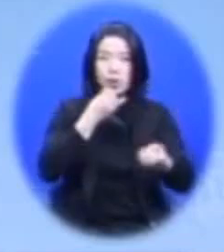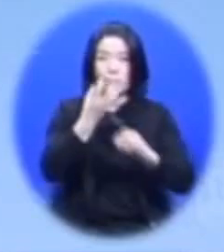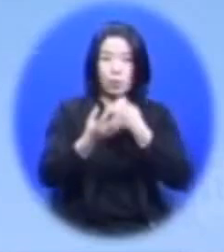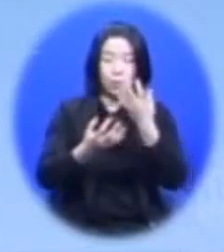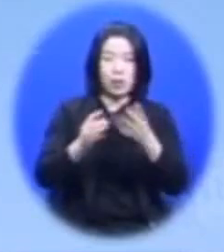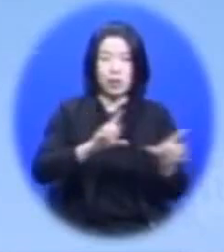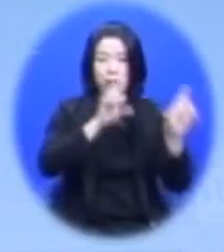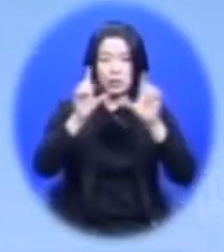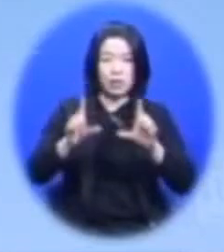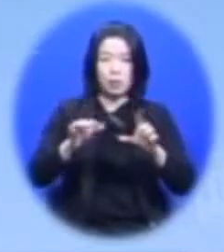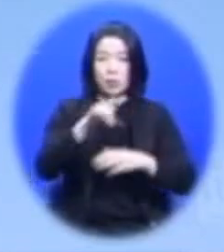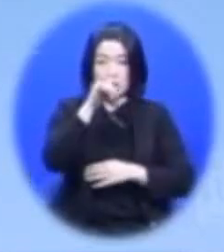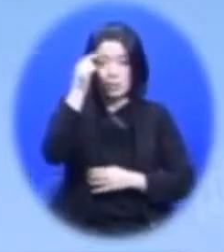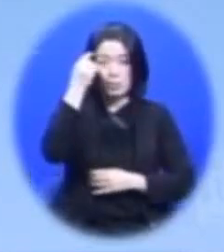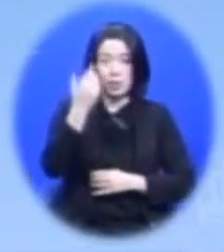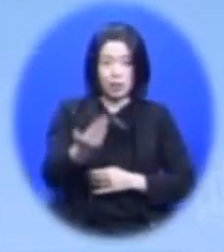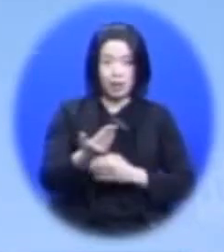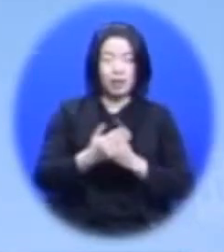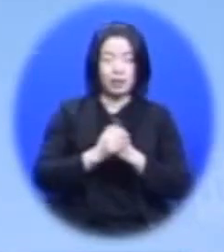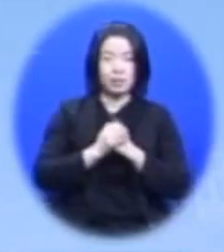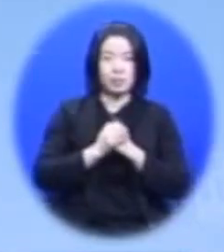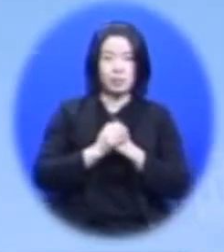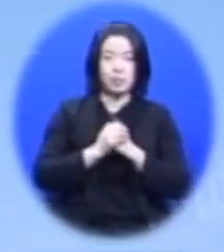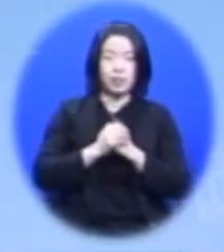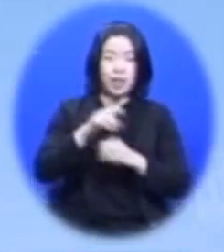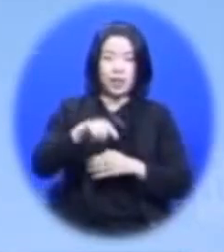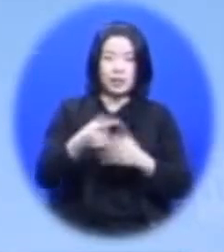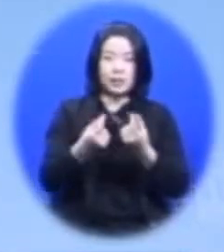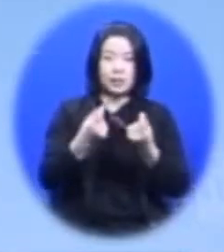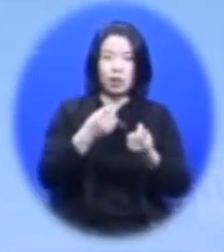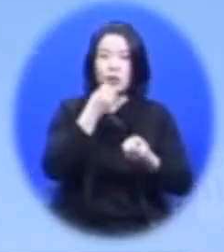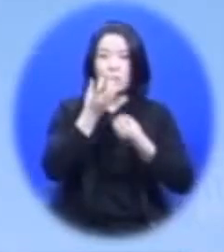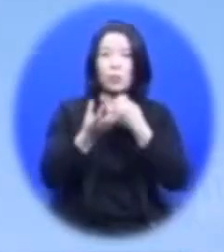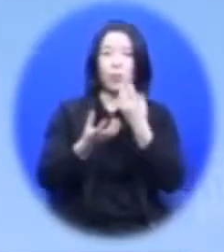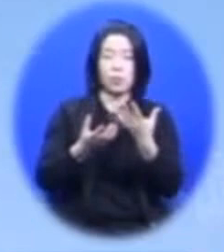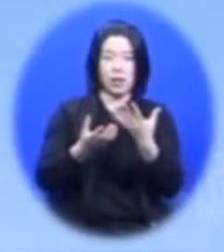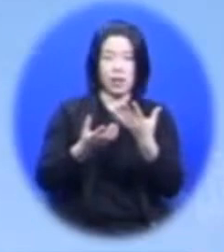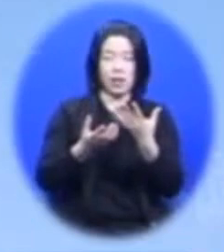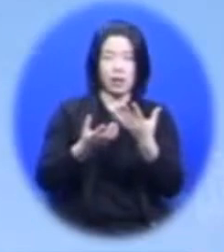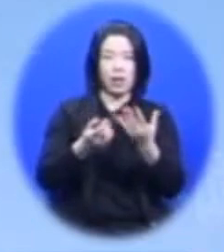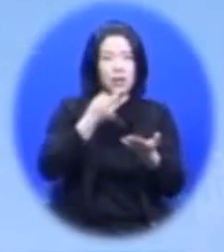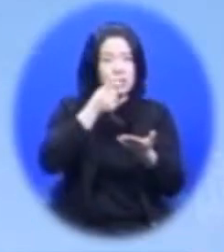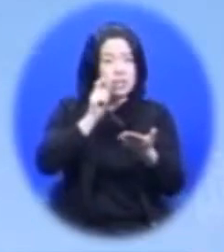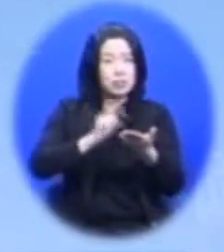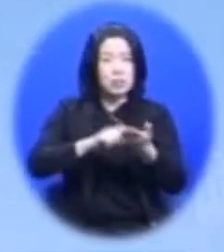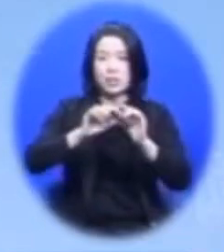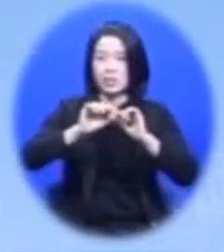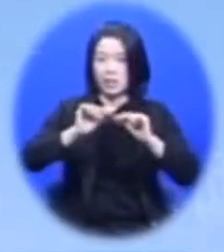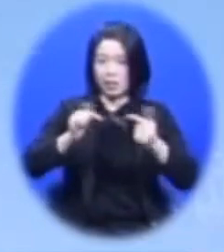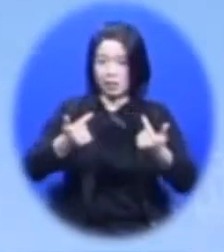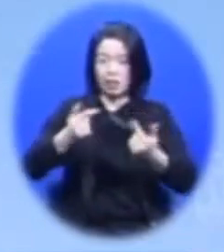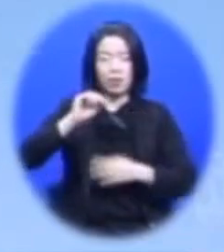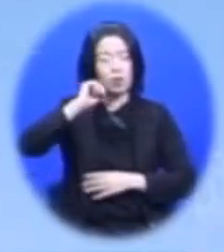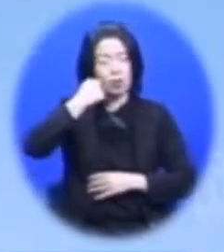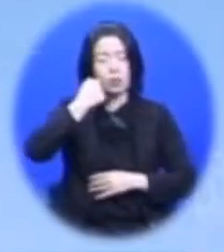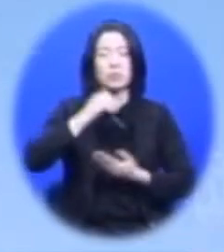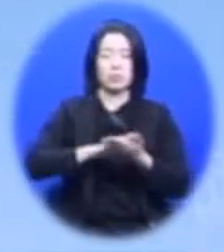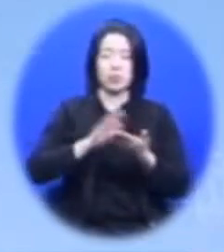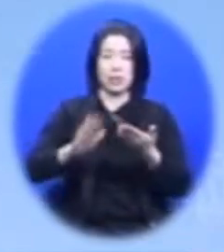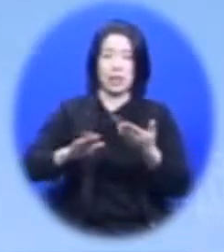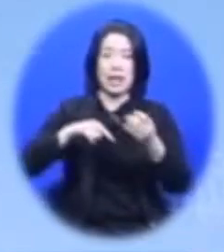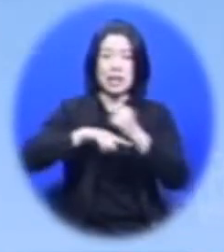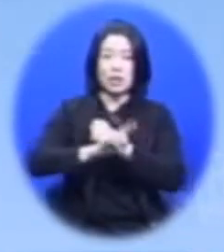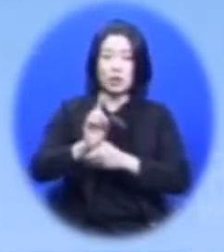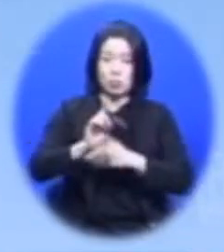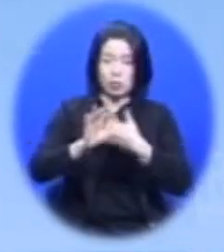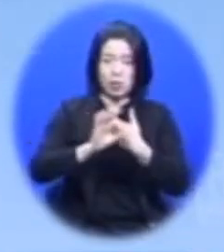고백하고 사십니까? 그런 고백이 만만치 않게 어렵습니다. 이유는